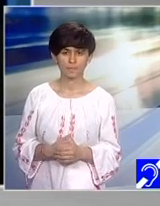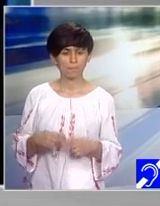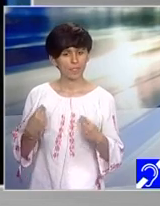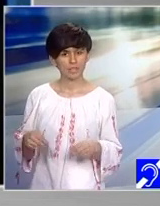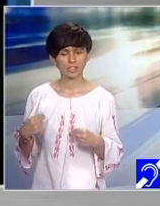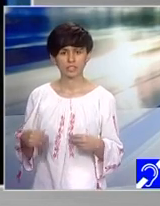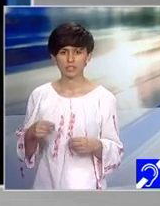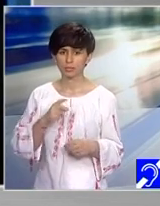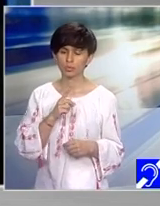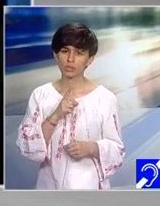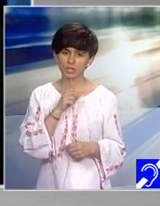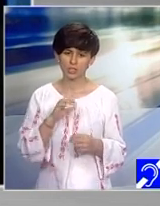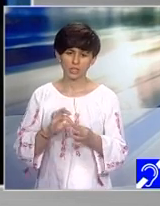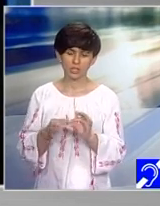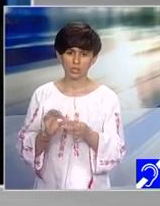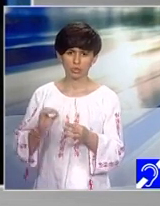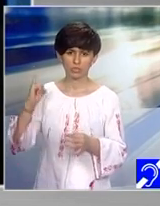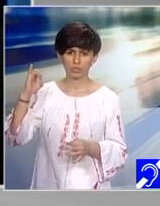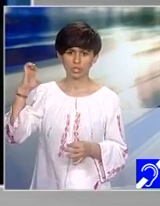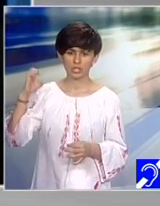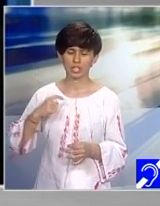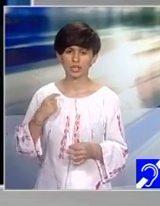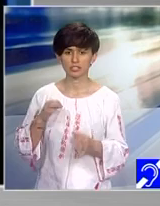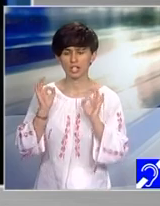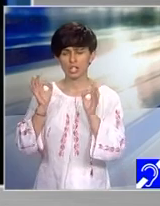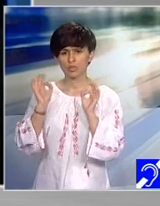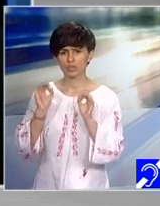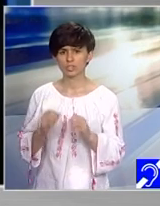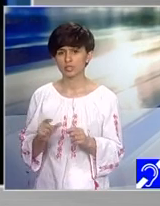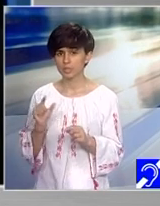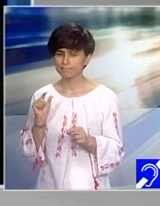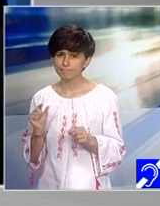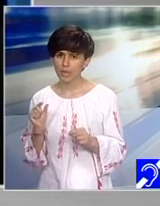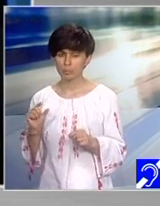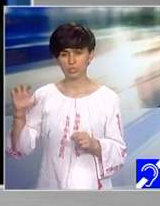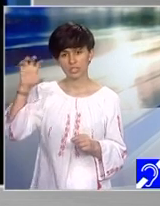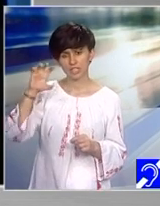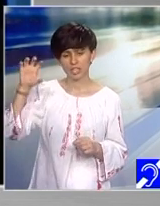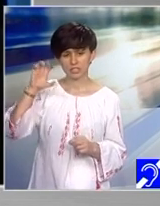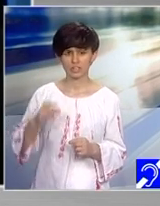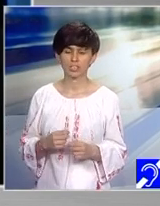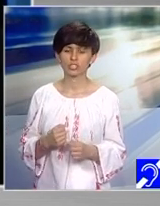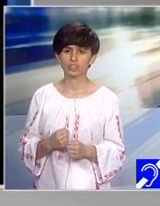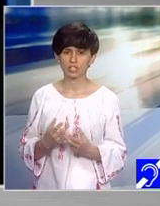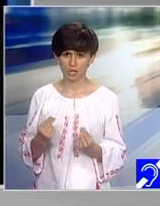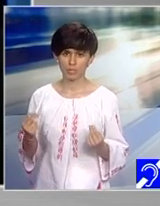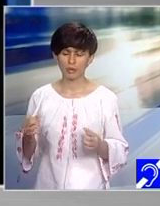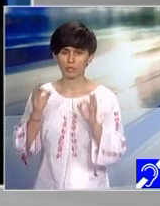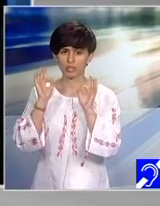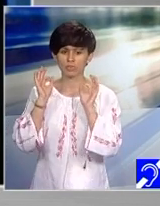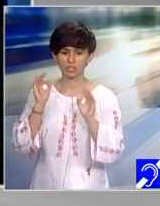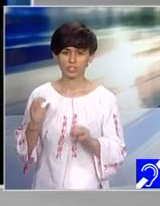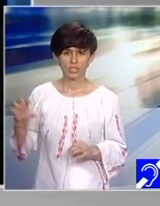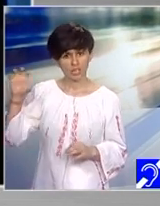termenul ie este folosit mai puțin în Ardeal și mai mult în Moldova și țara românească, în Oltenia